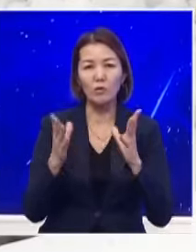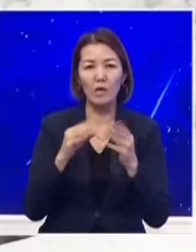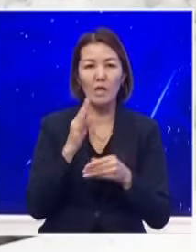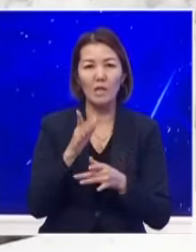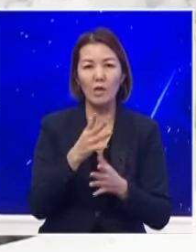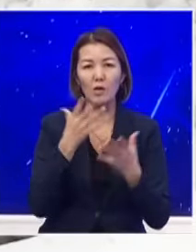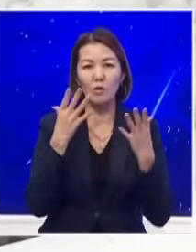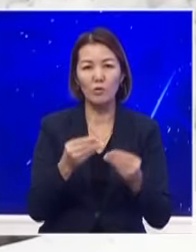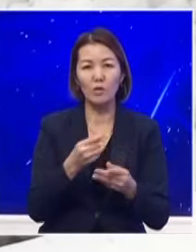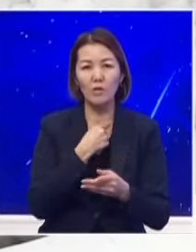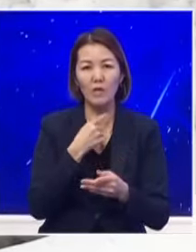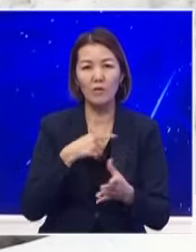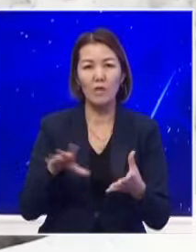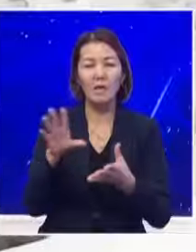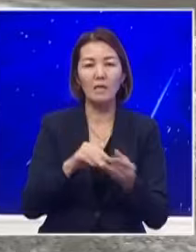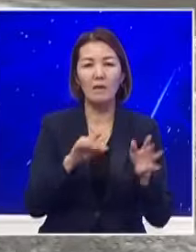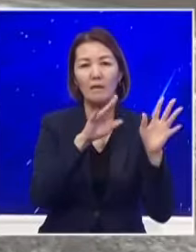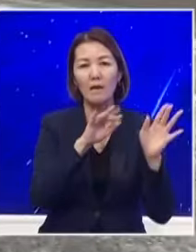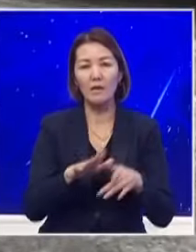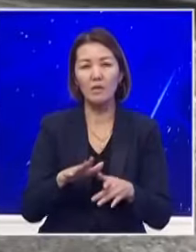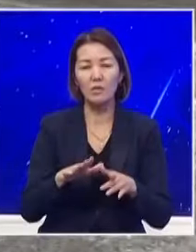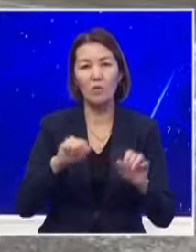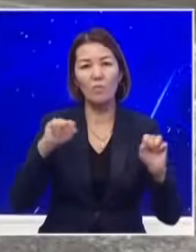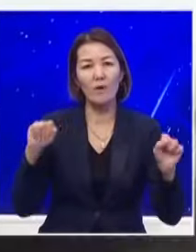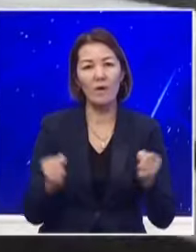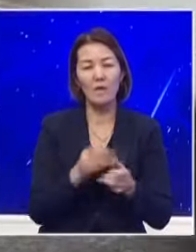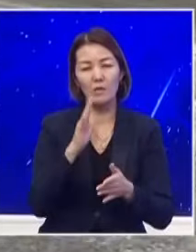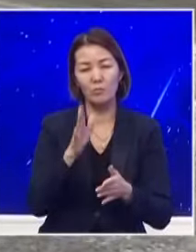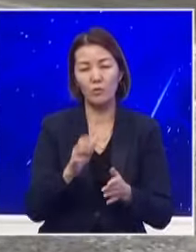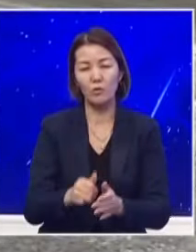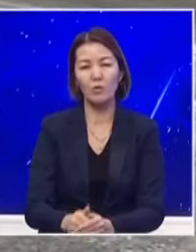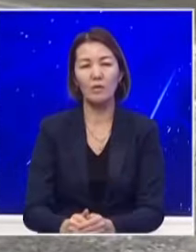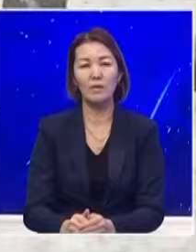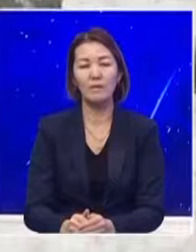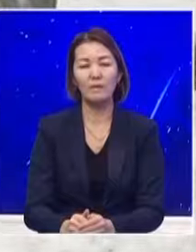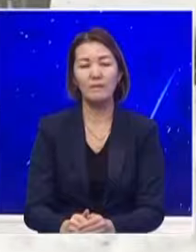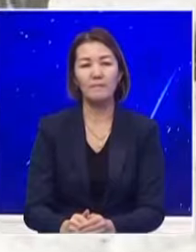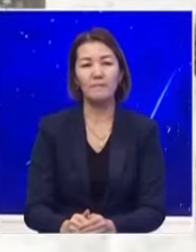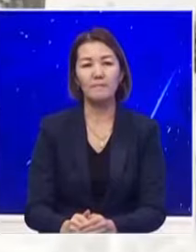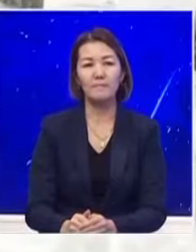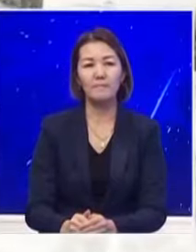болжауынша алдағы күндері Талдықорғанда тағы да қар жауып аяз түседі, дейді.